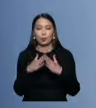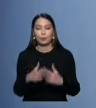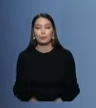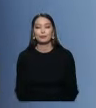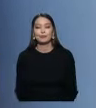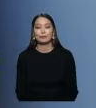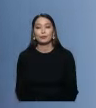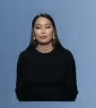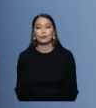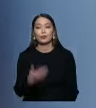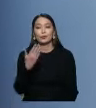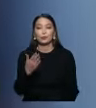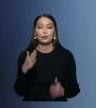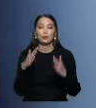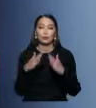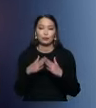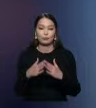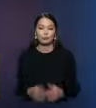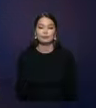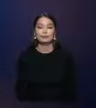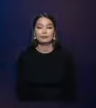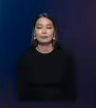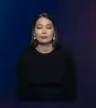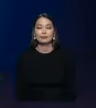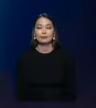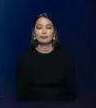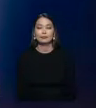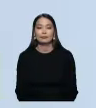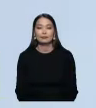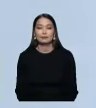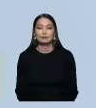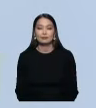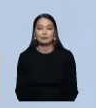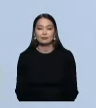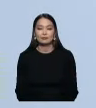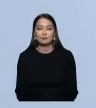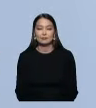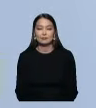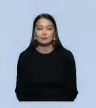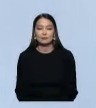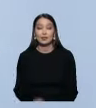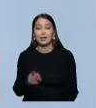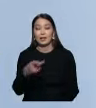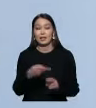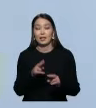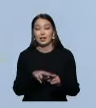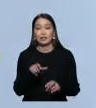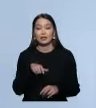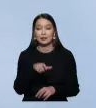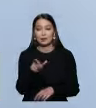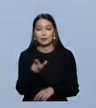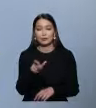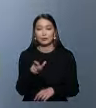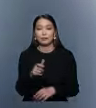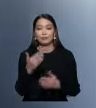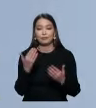Вот это дом. Вот это батя откопал сегодня. А это вот дорога. А вот это